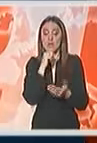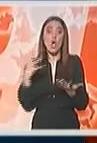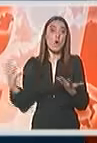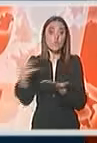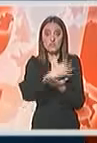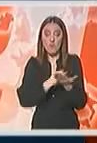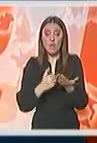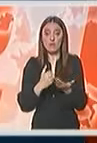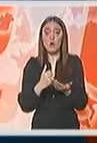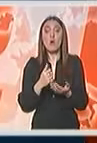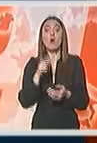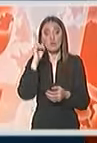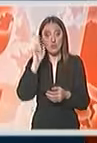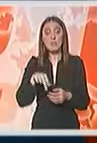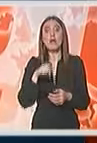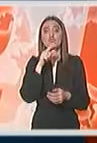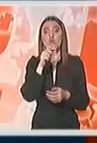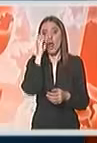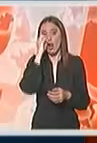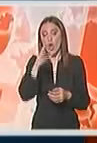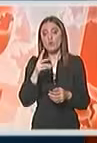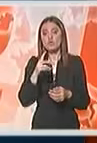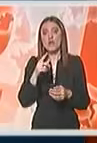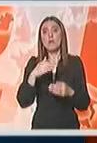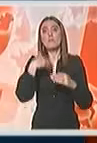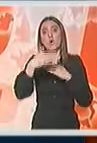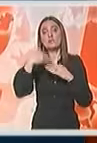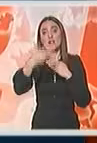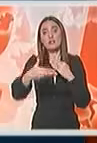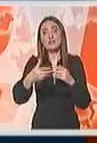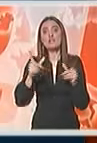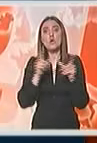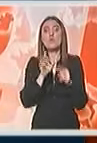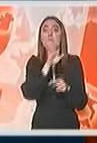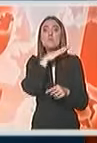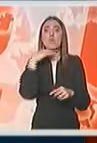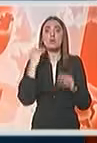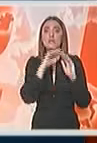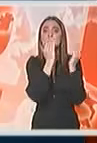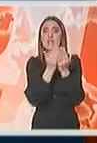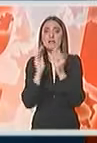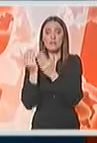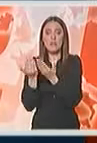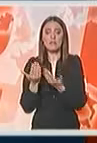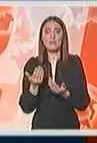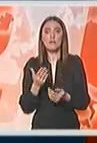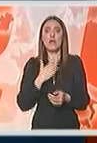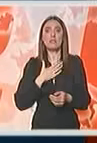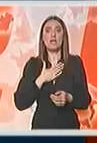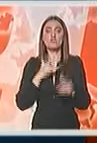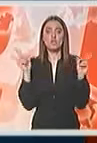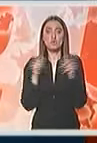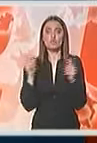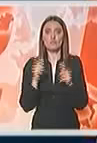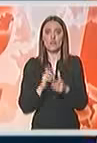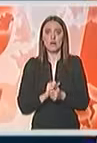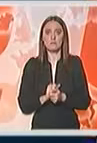usvojeno, imaće i te kako loše posledice u mnogim segmentima našeg